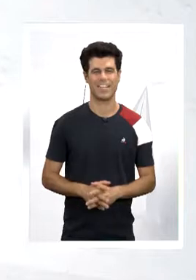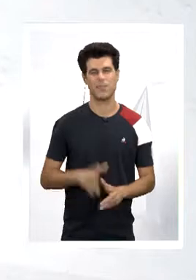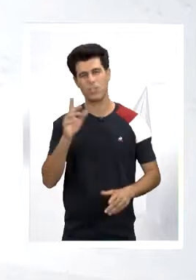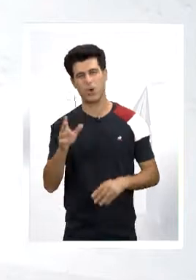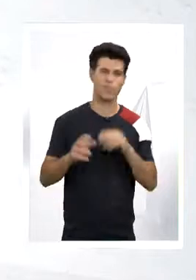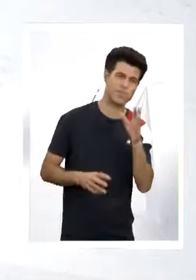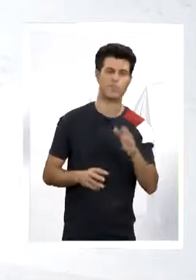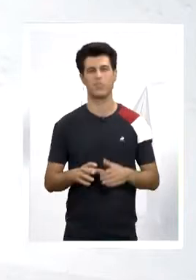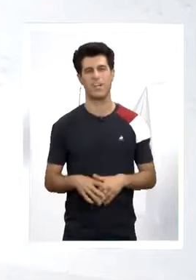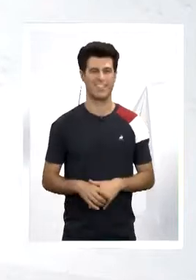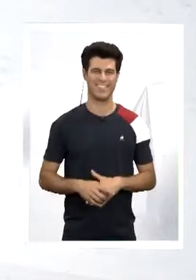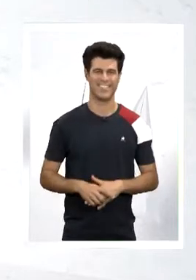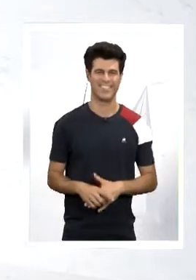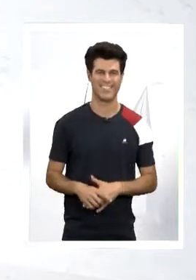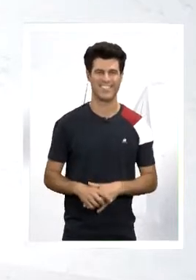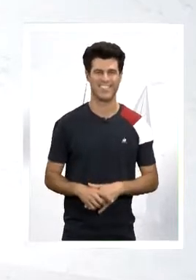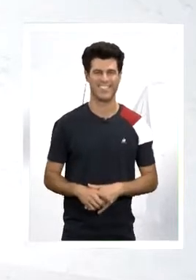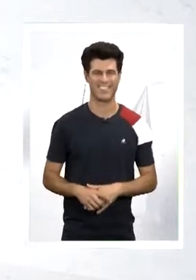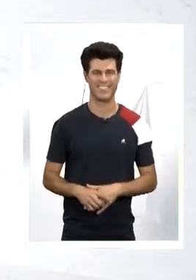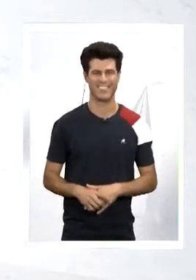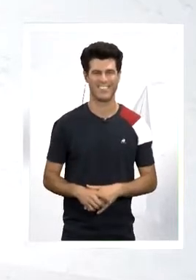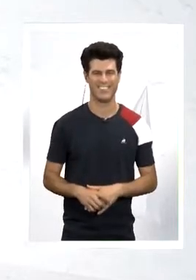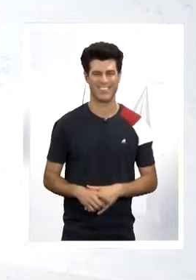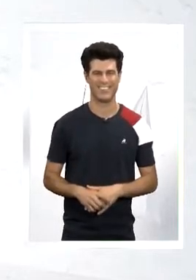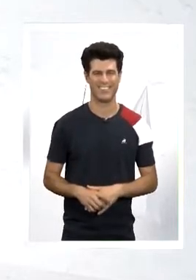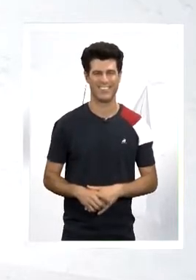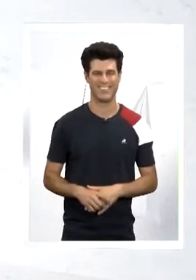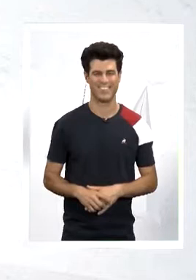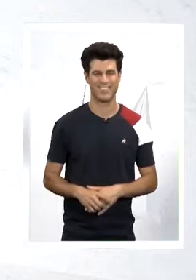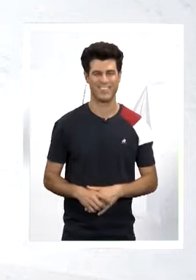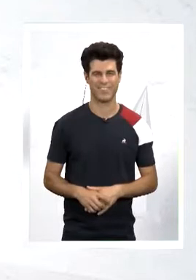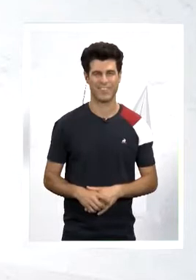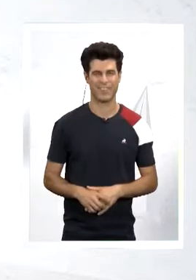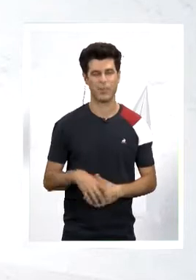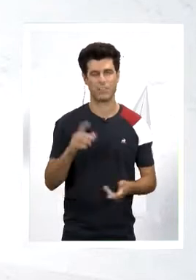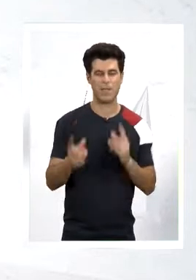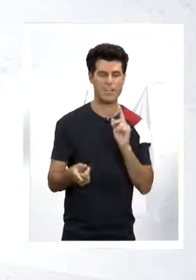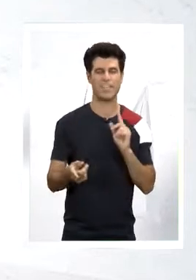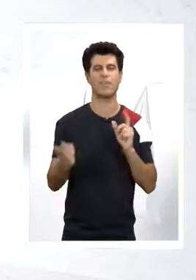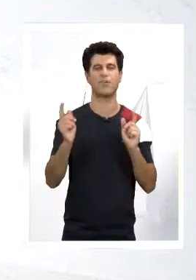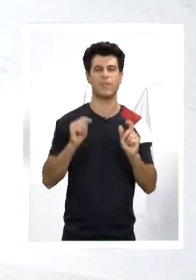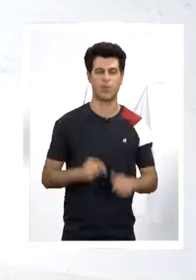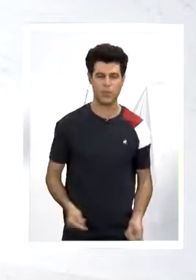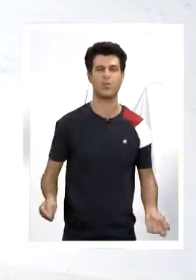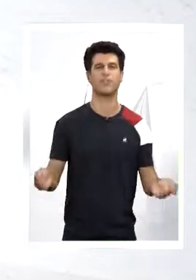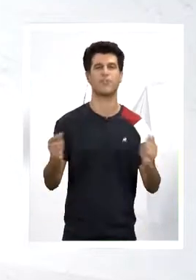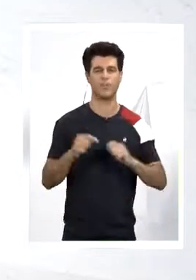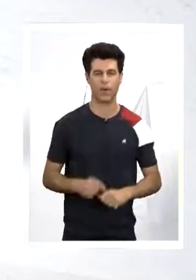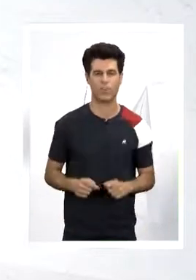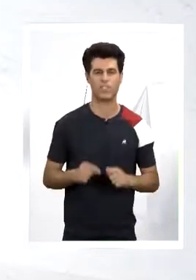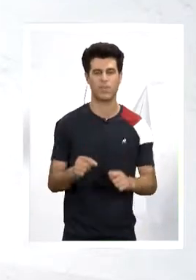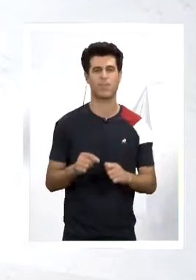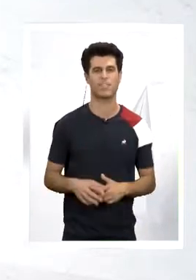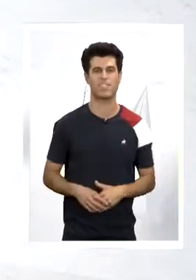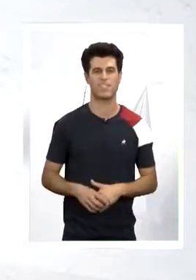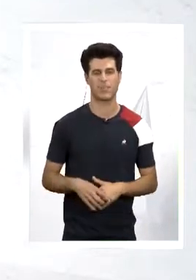בסדר. אז רגע, מי זאת אור ומי זאת יובל? אני אור. ואני יובל. יפה, ובנות כמה אתן, איפה אתן לומדות, איפה אתן